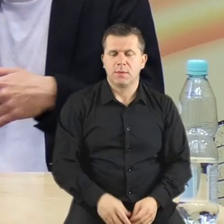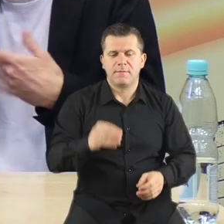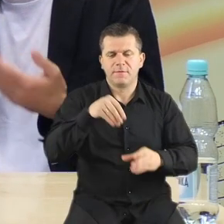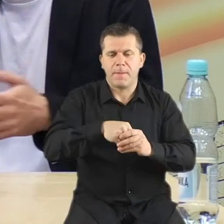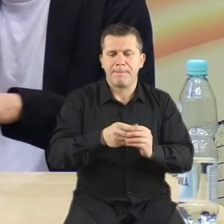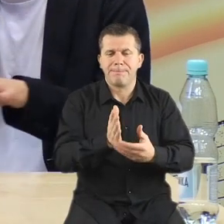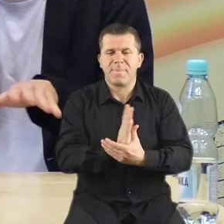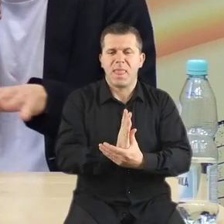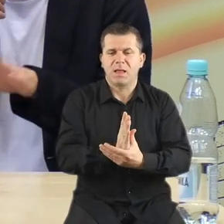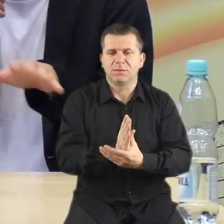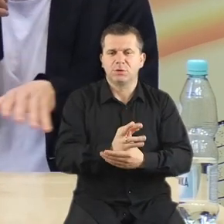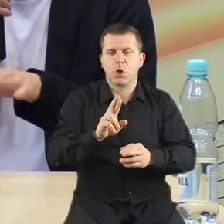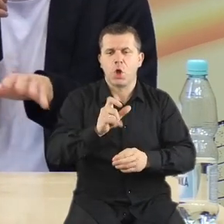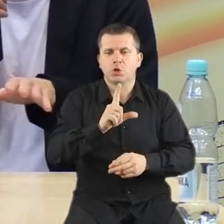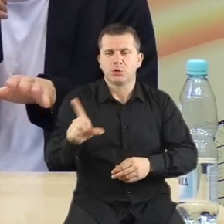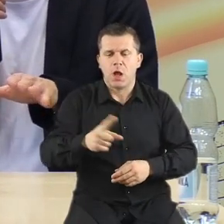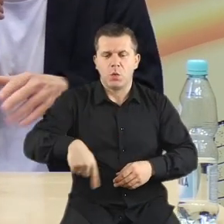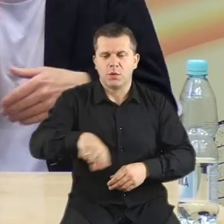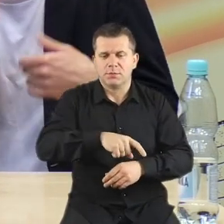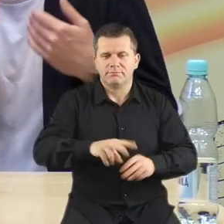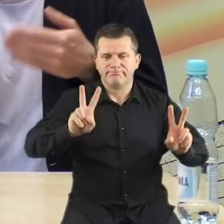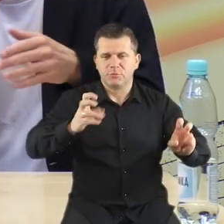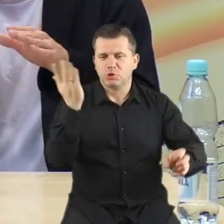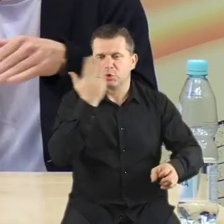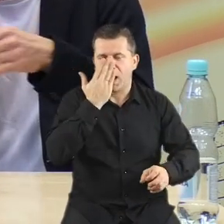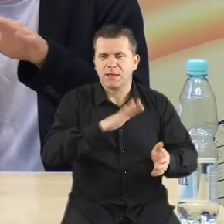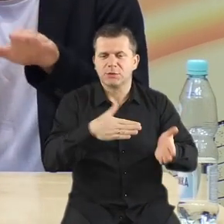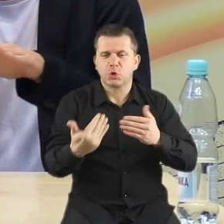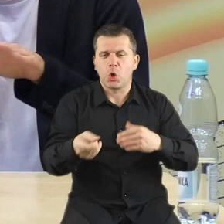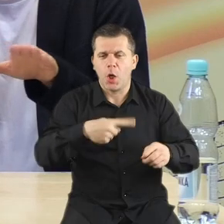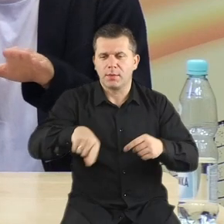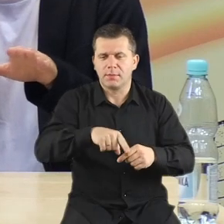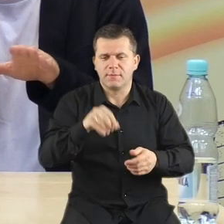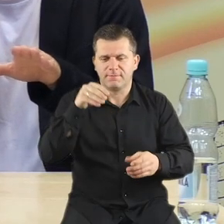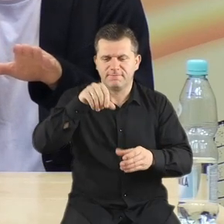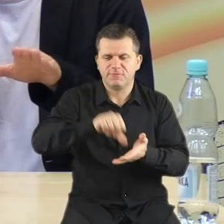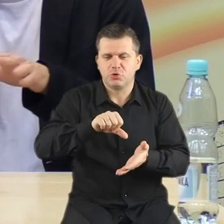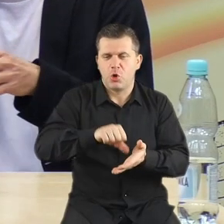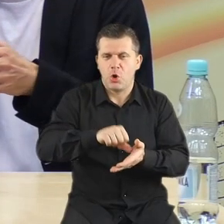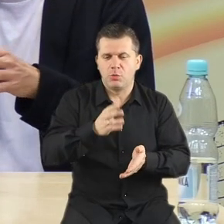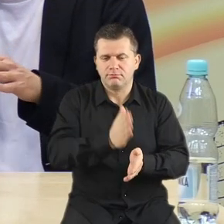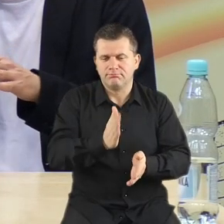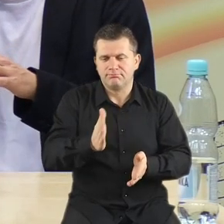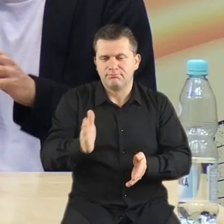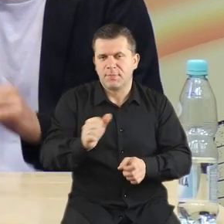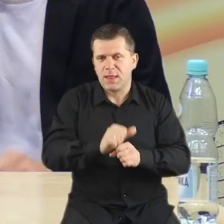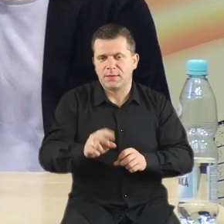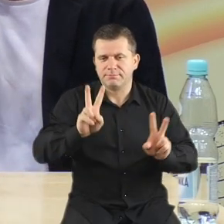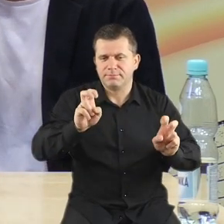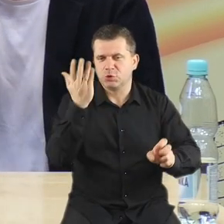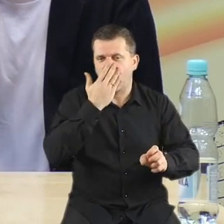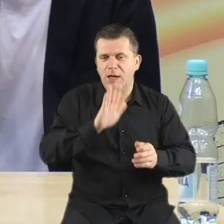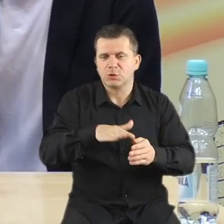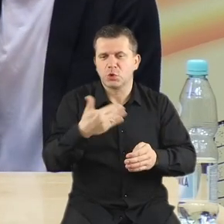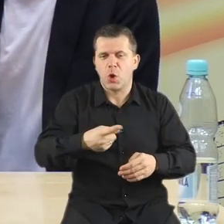rozdziałami to nazwałem czarne strony cenzury rodzinnej. Także pomiędzy każdym rozdziałem są takie czarne